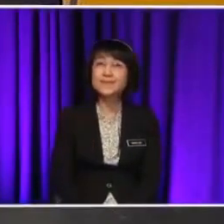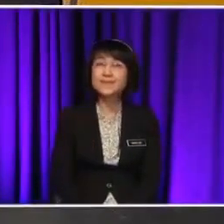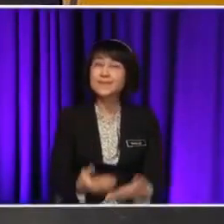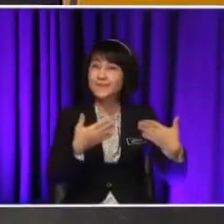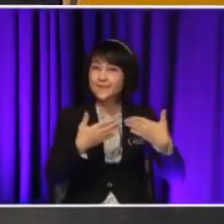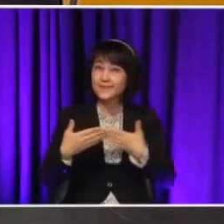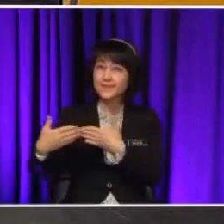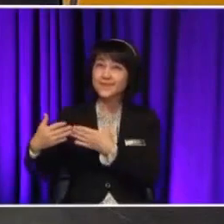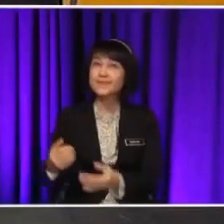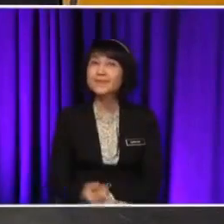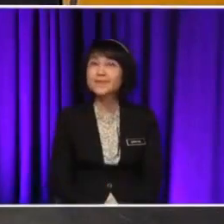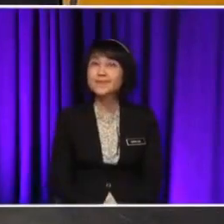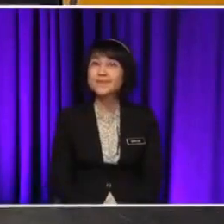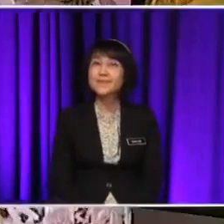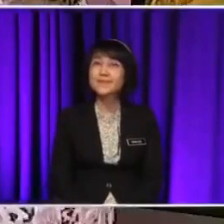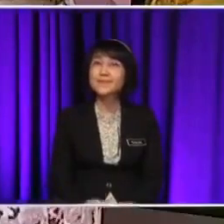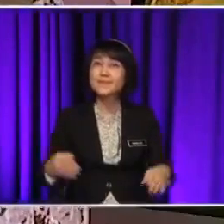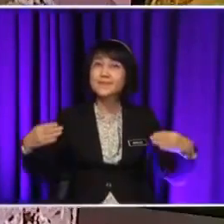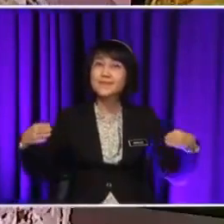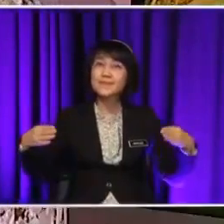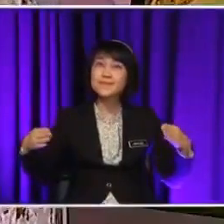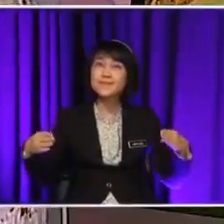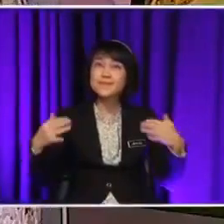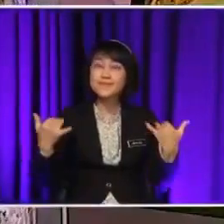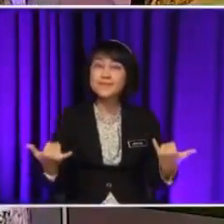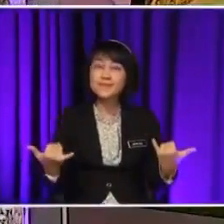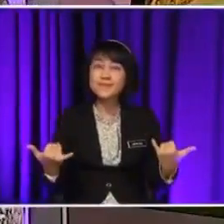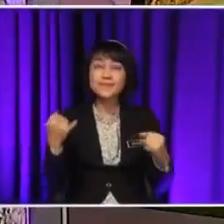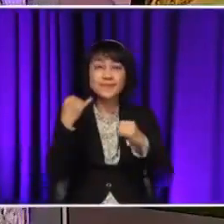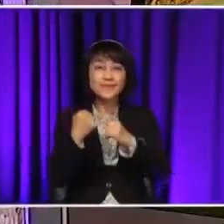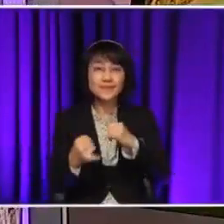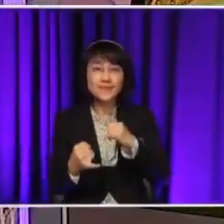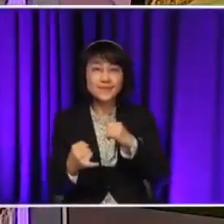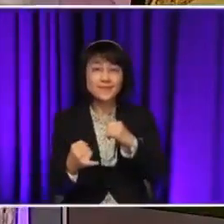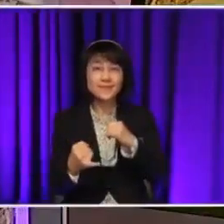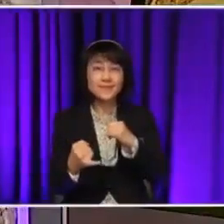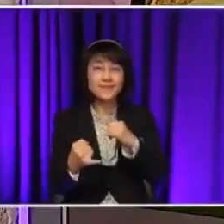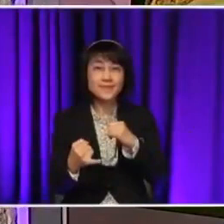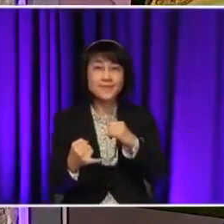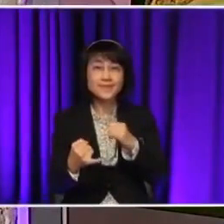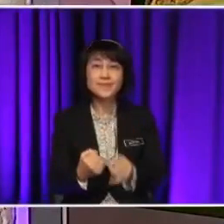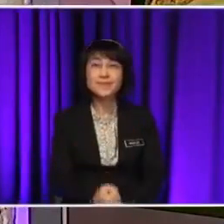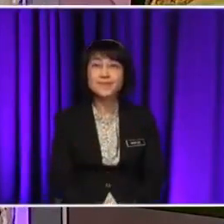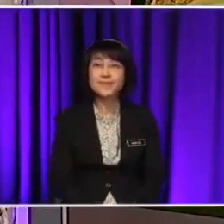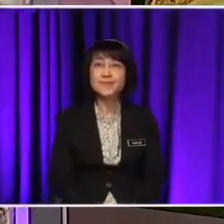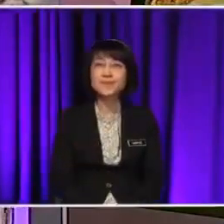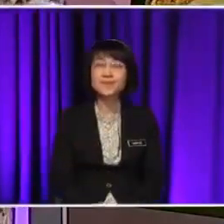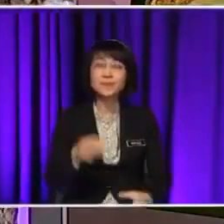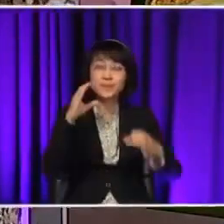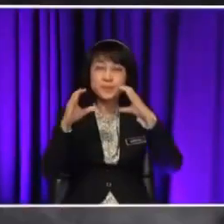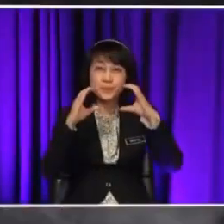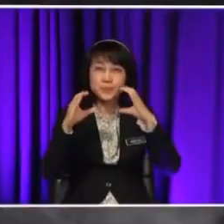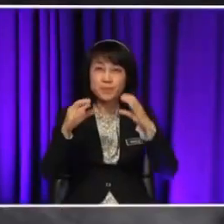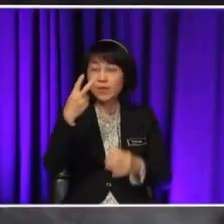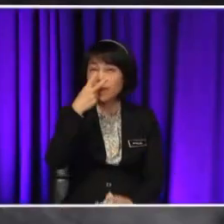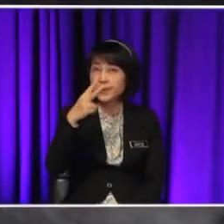Fizi. Okey, bidang hari ini yang kita, bidang terakhir, bidang yang kelima, okey, iaitu bidang komunikasi visual.